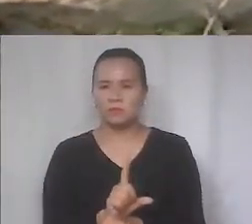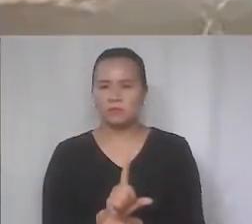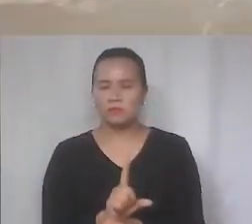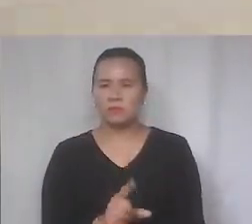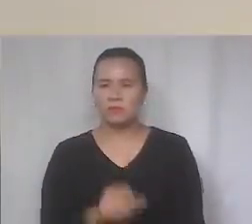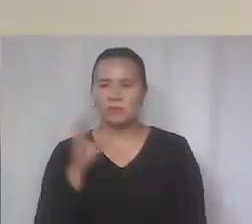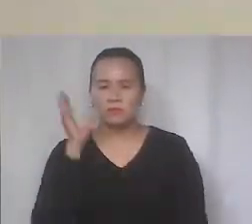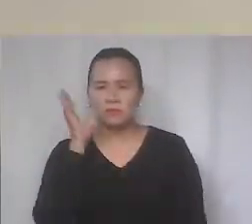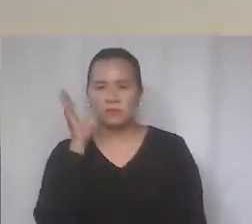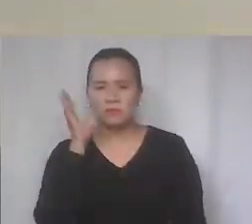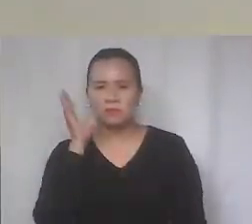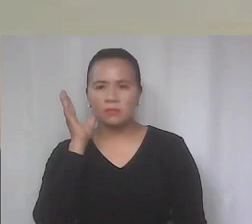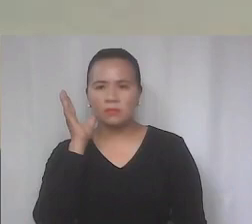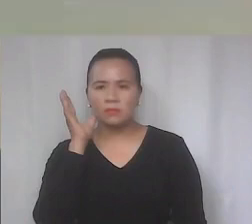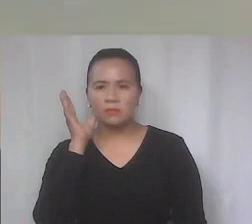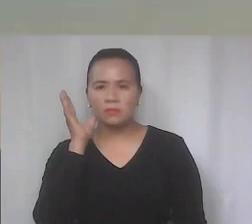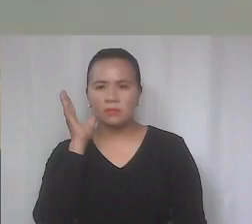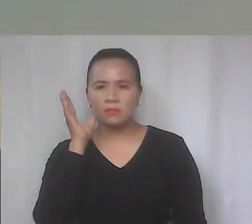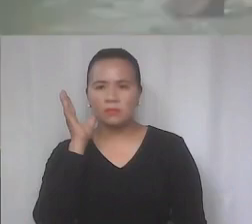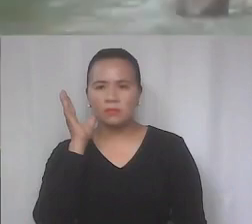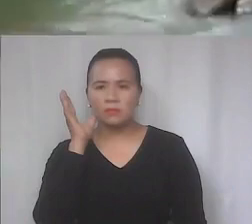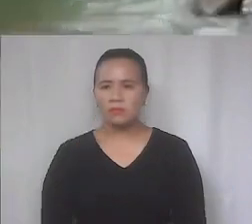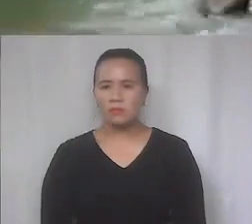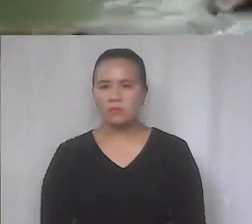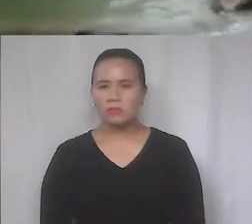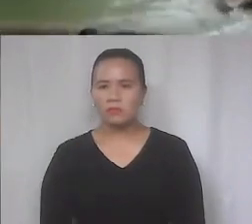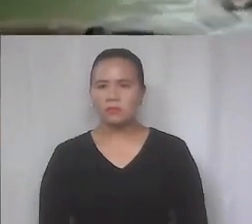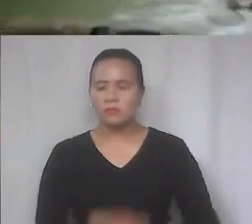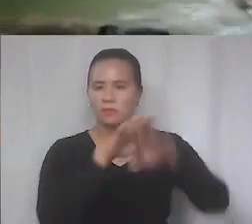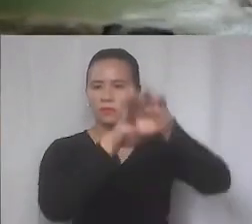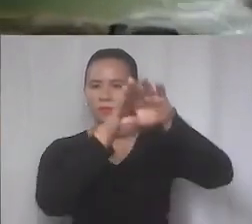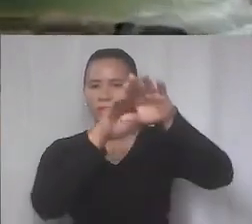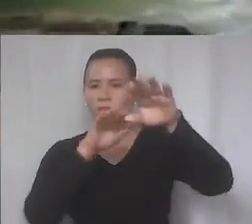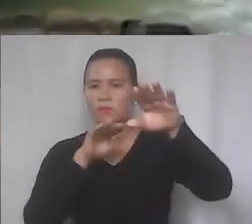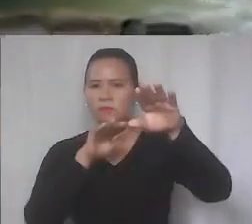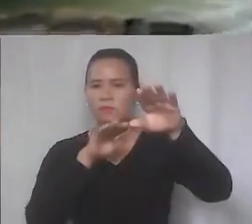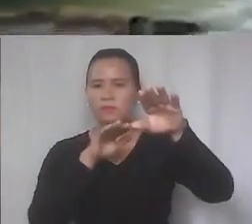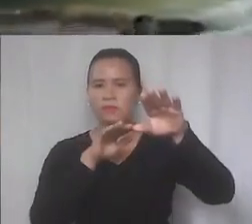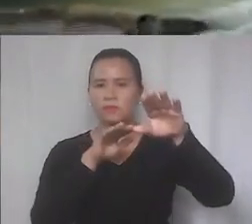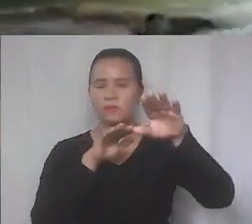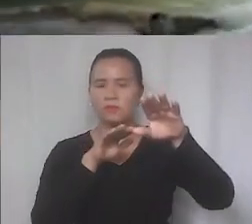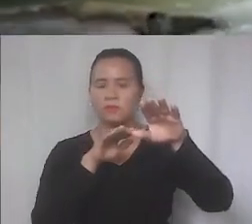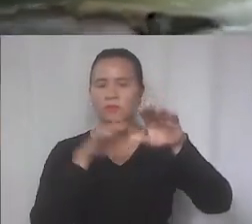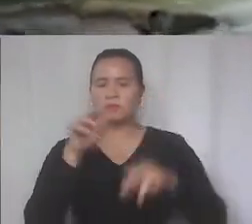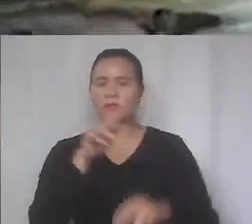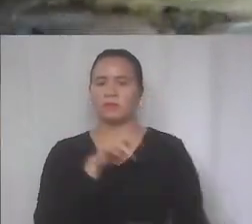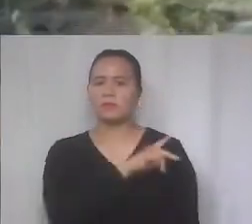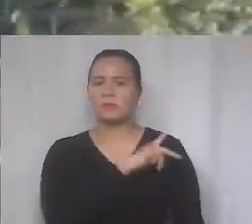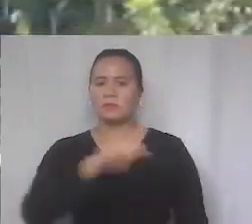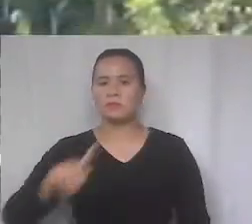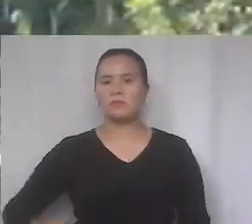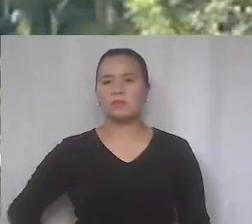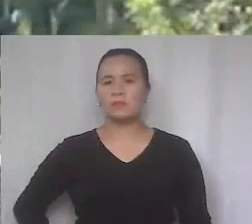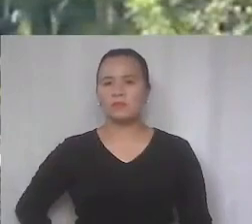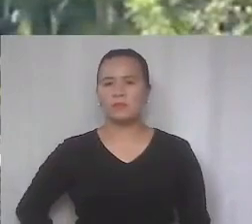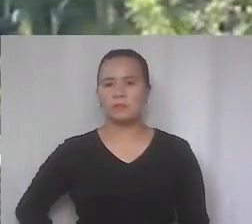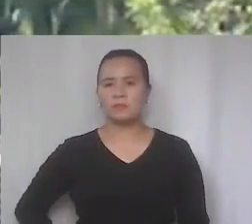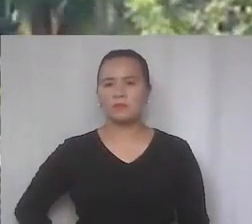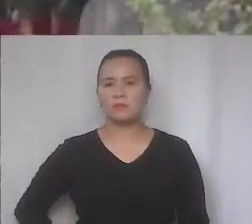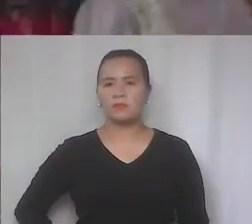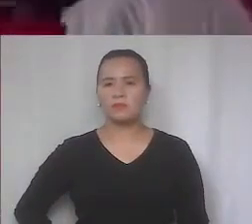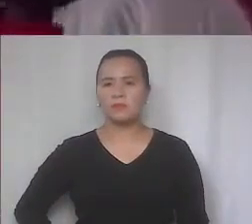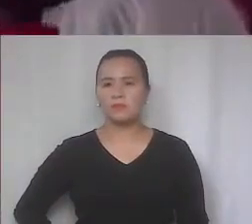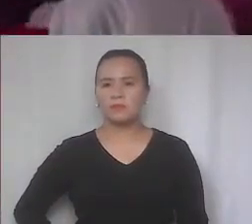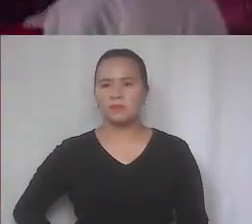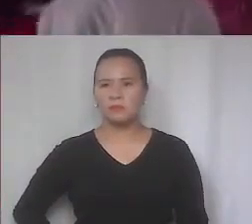ampaw to ingod sa inikay kunto manaman amoy no ritibursan to langit og sampit to maroson nun ngaran na dumat